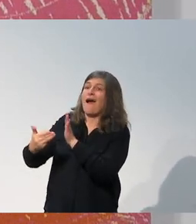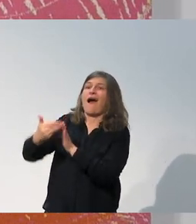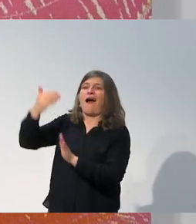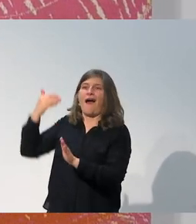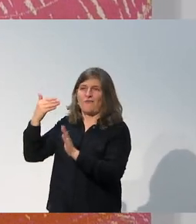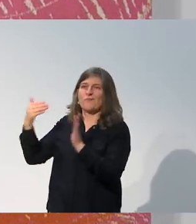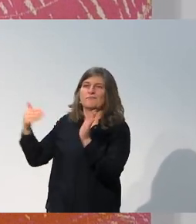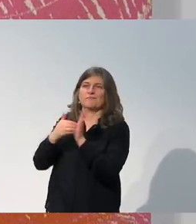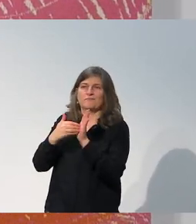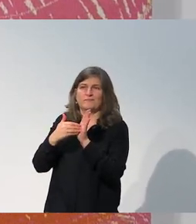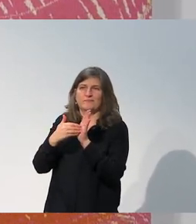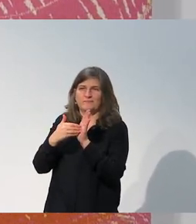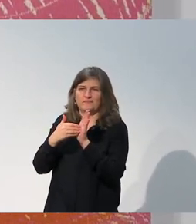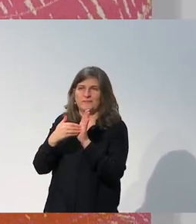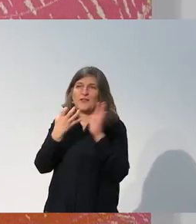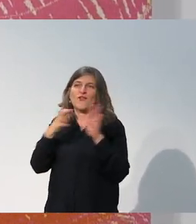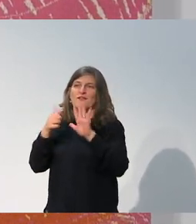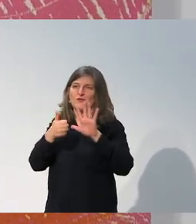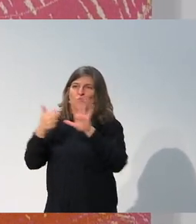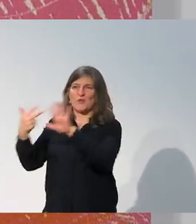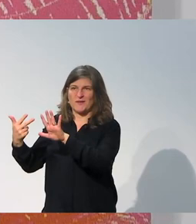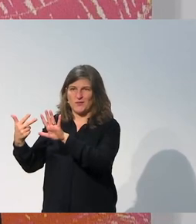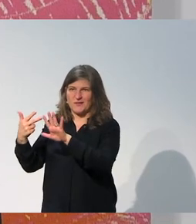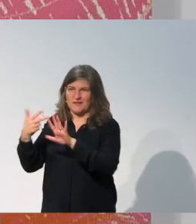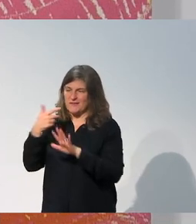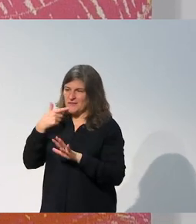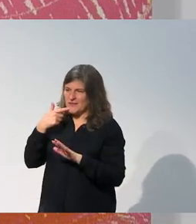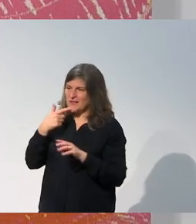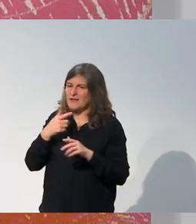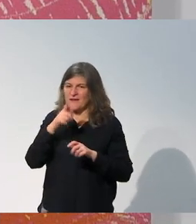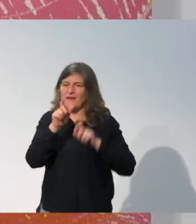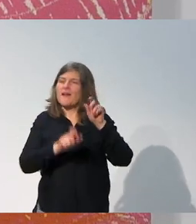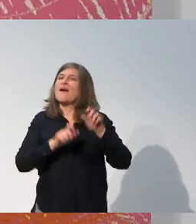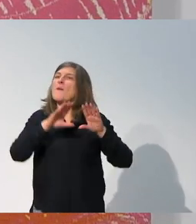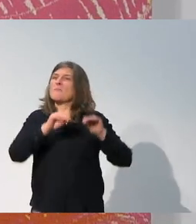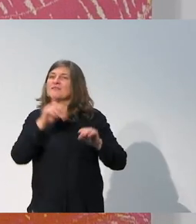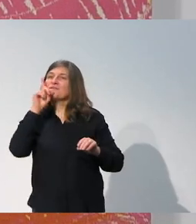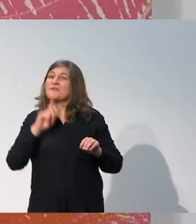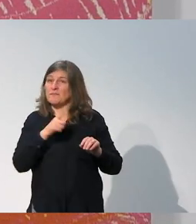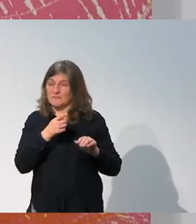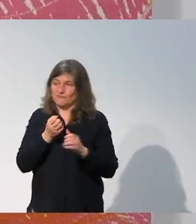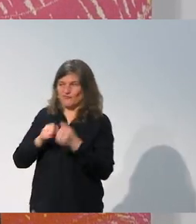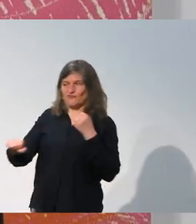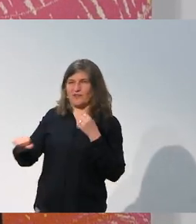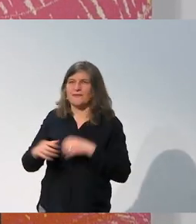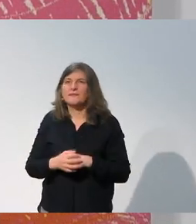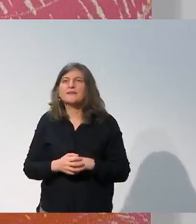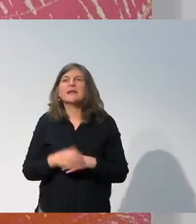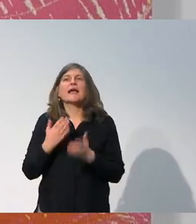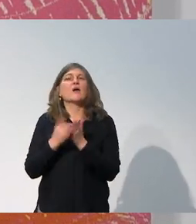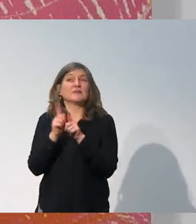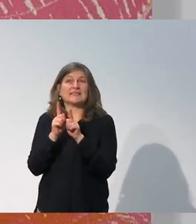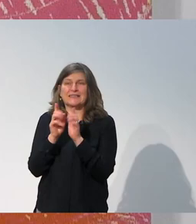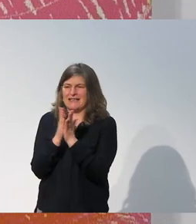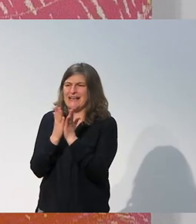1968. Cette révolution des femmes qui dérange. Enfin, ce livre est certainement aussi, je le disais, le livre qui boucle une